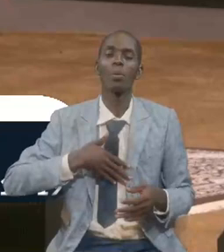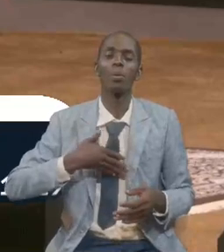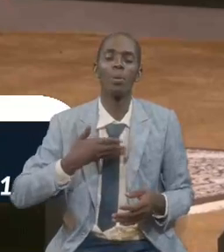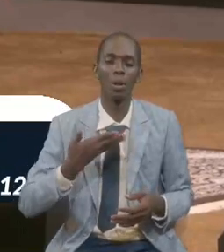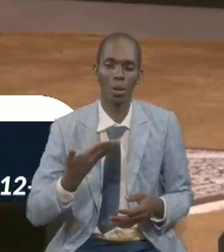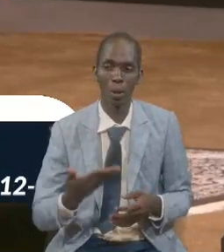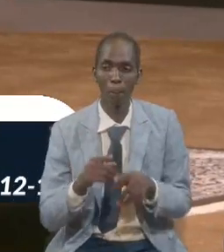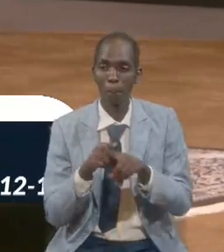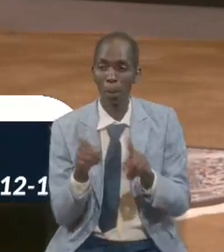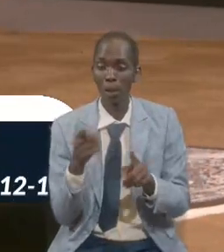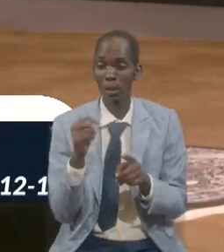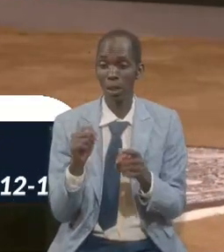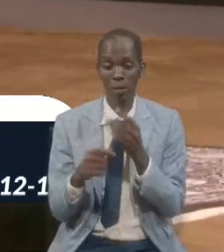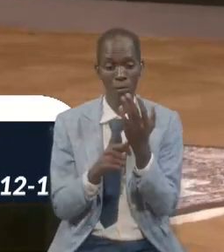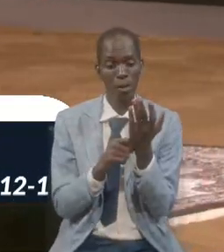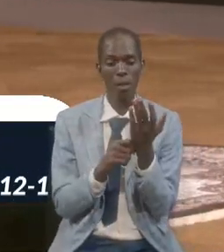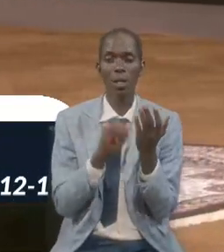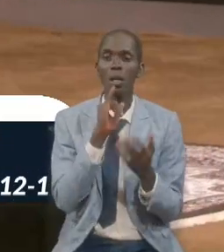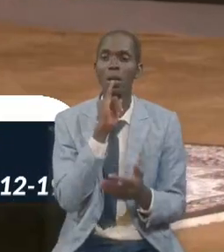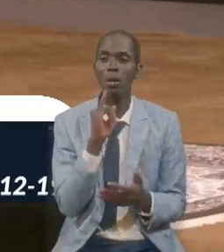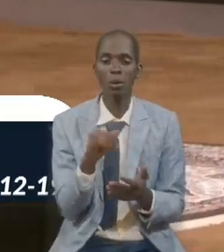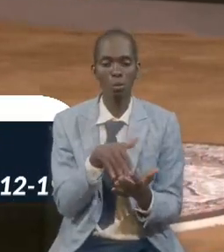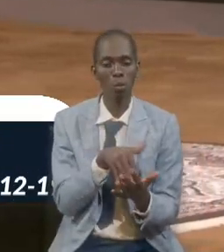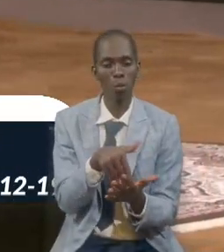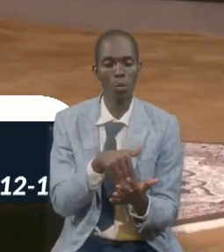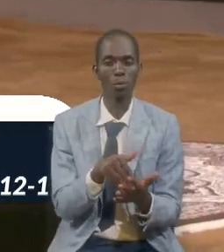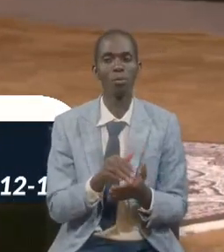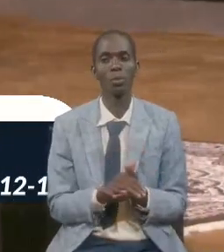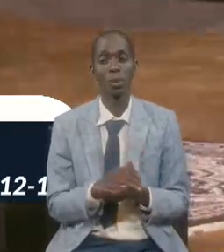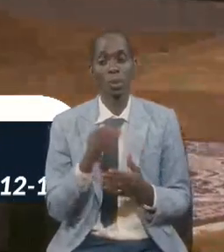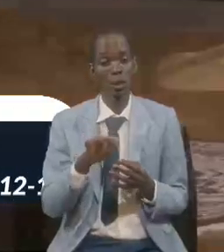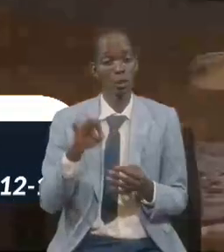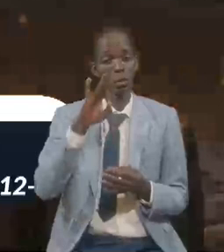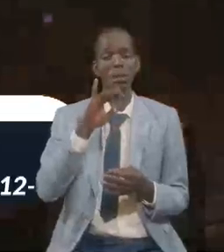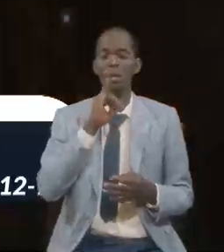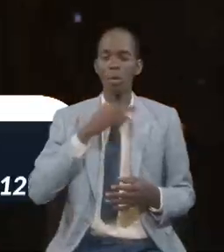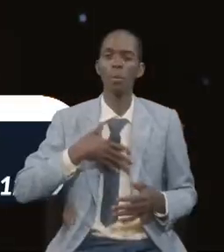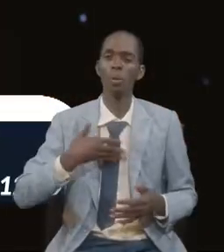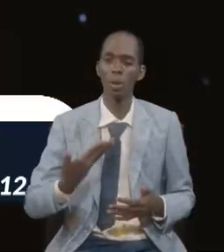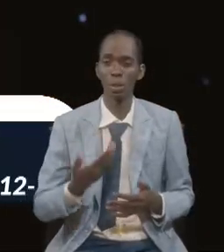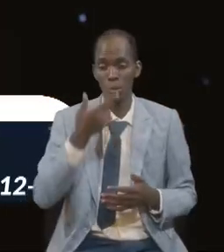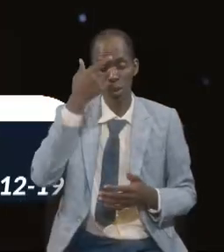tentation. L'esprit est bien disposé, mais la chair est faible. L'esprit est bien disposé